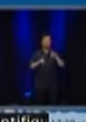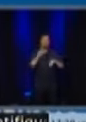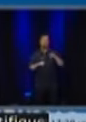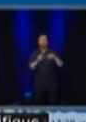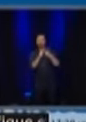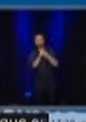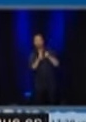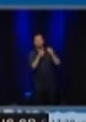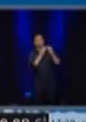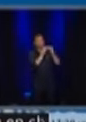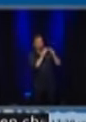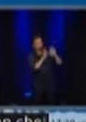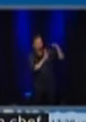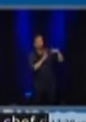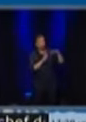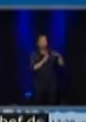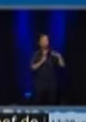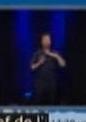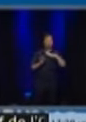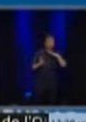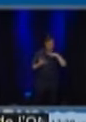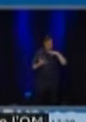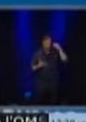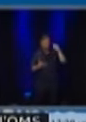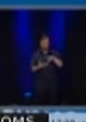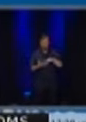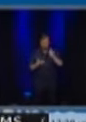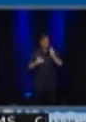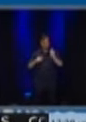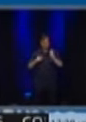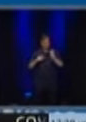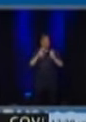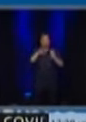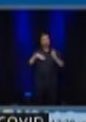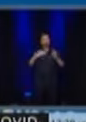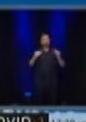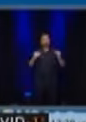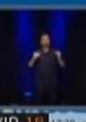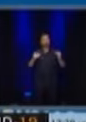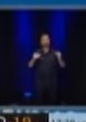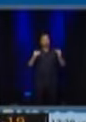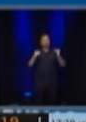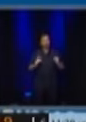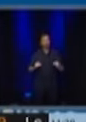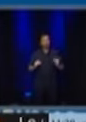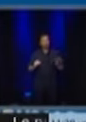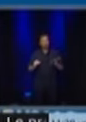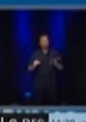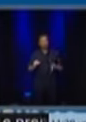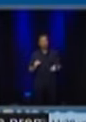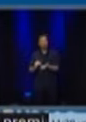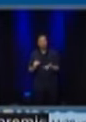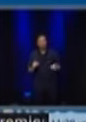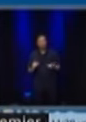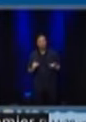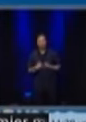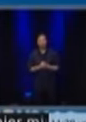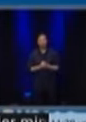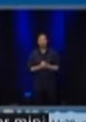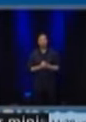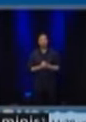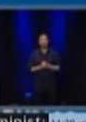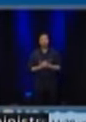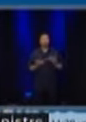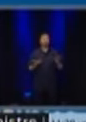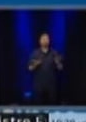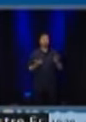l'épidémie, mais est-ce qu'on a un plan? Après la zone verte, le vert, on passe à quoi? Bien, écoutez, il y